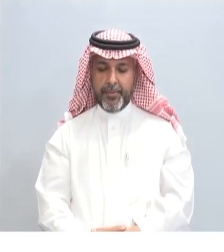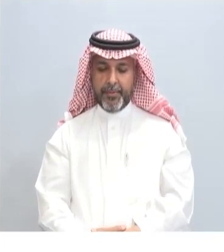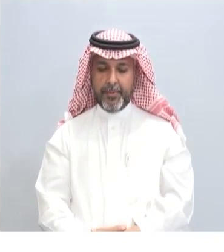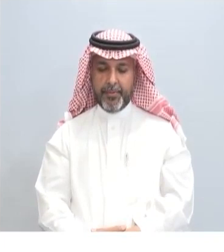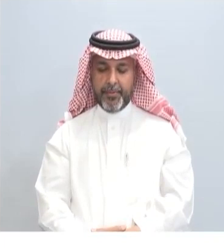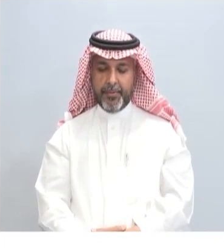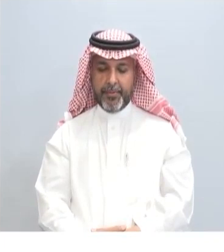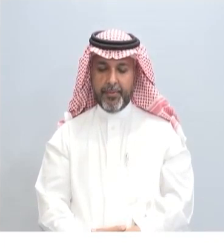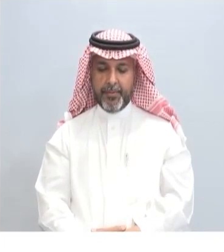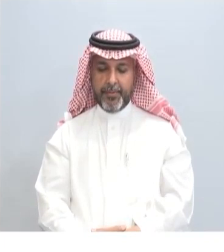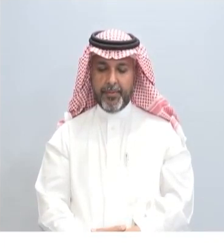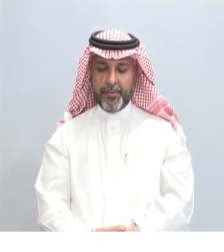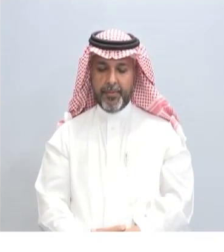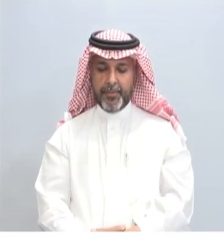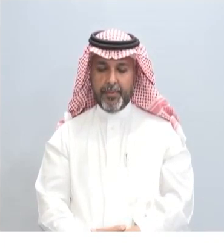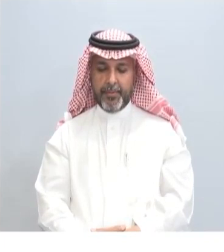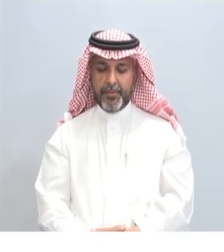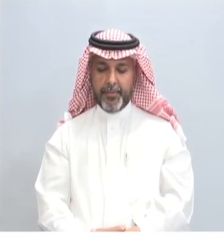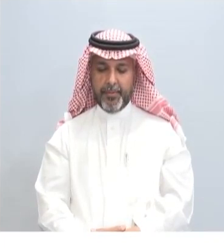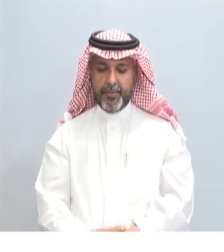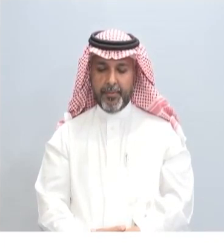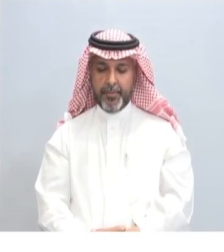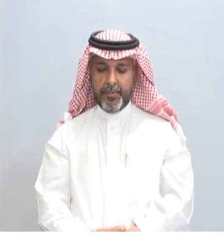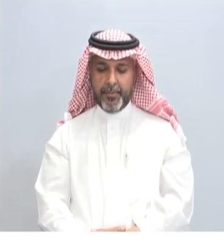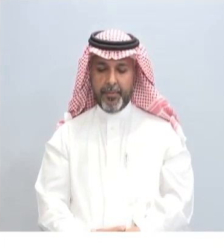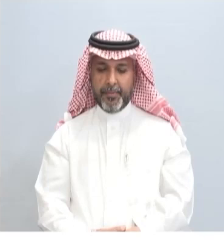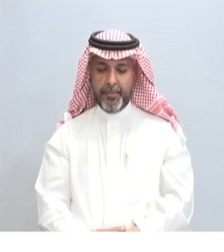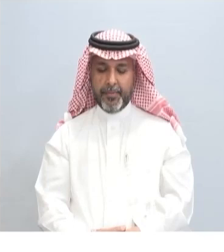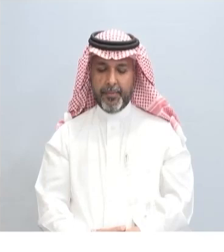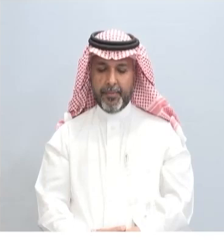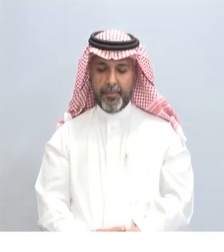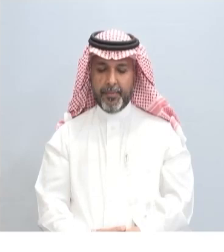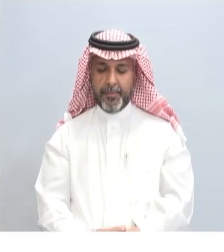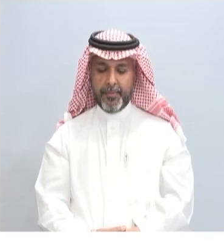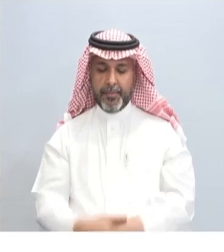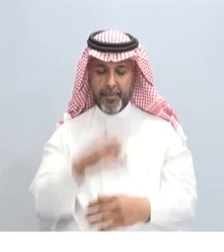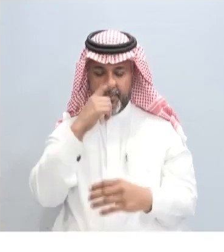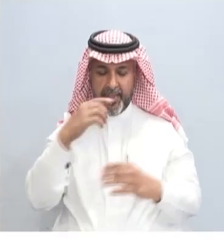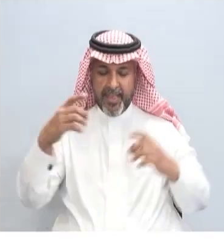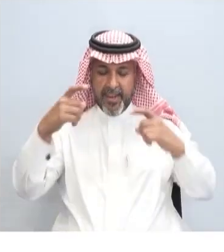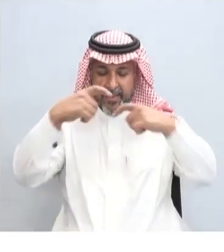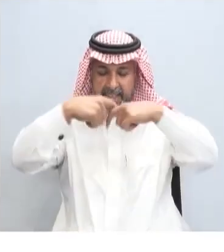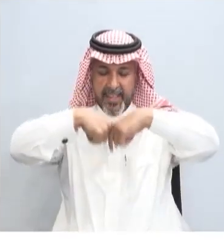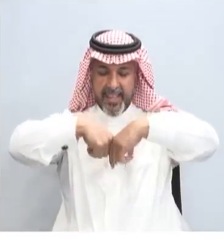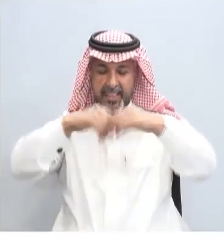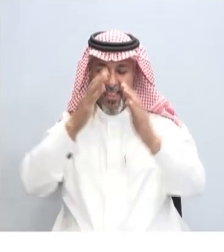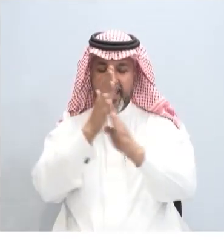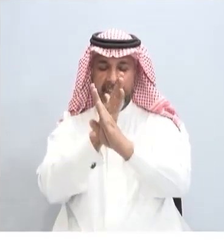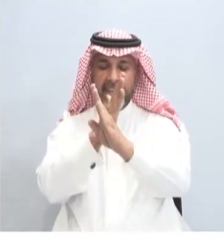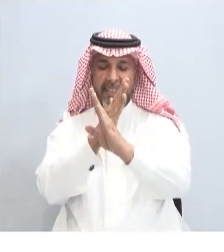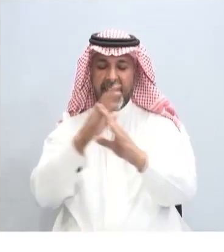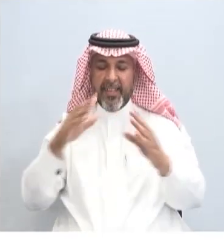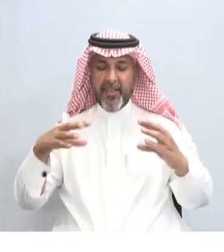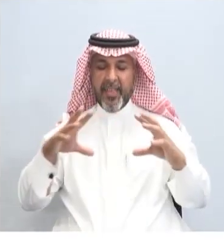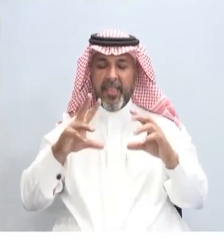كامله واحسب احتمال البي كامله لاحظ ان منطقه التقاطع كذا انحسب مرتين منطقه